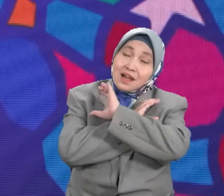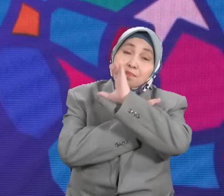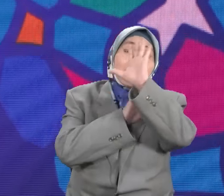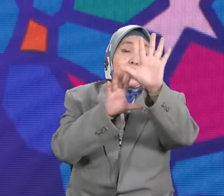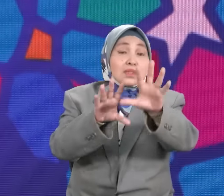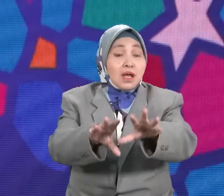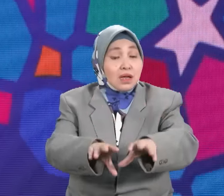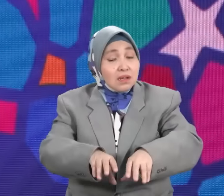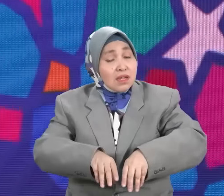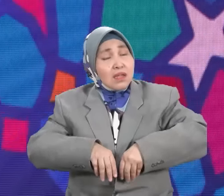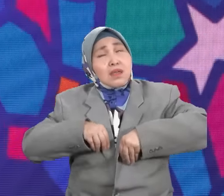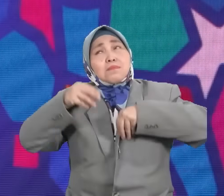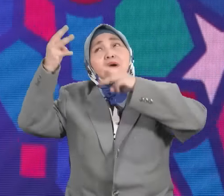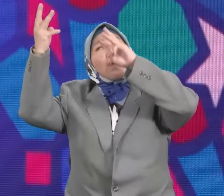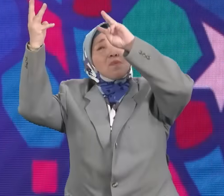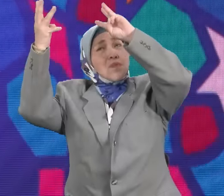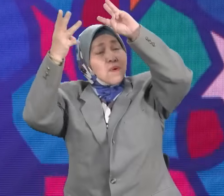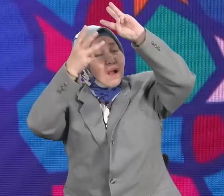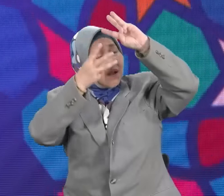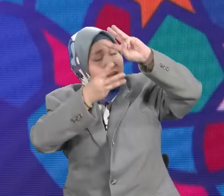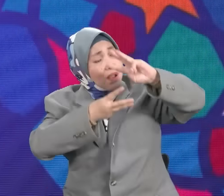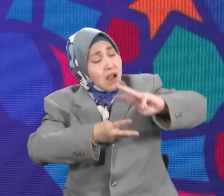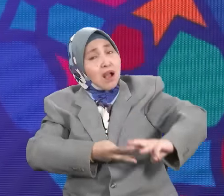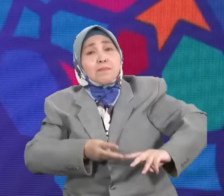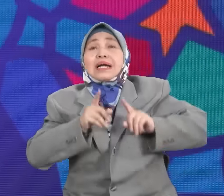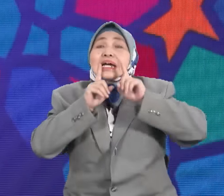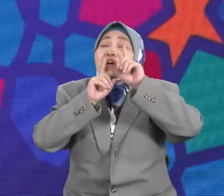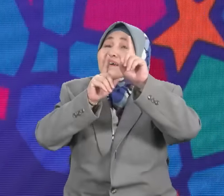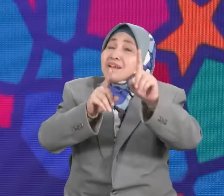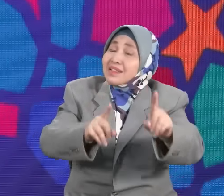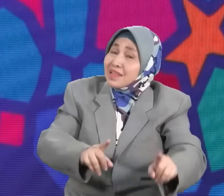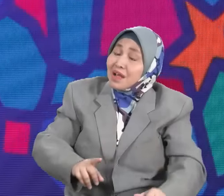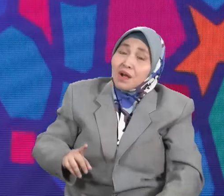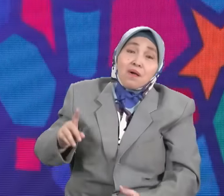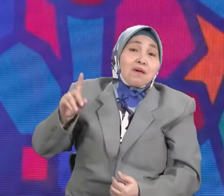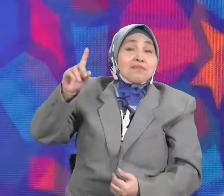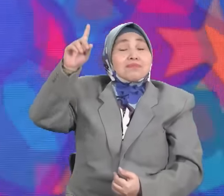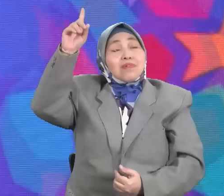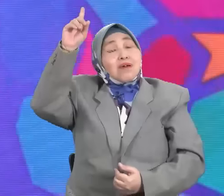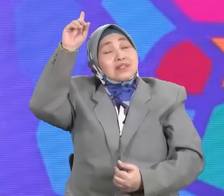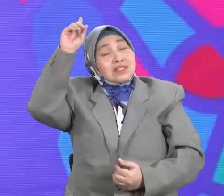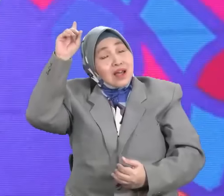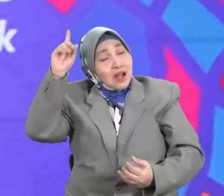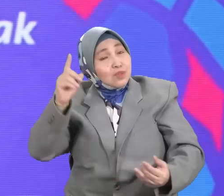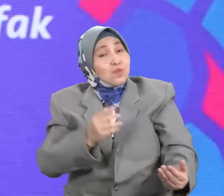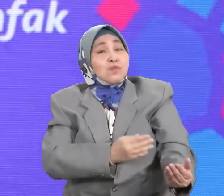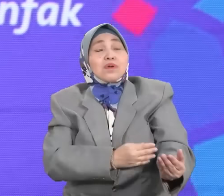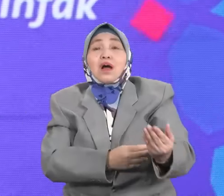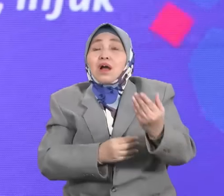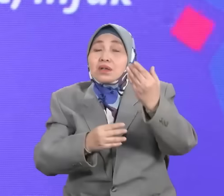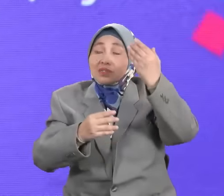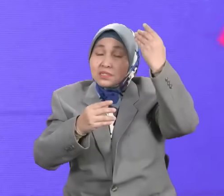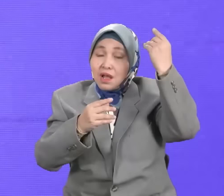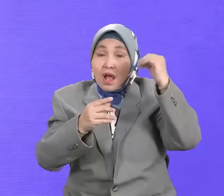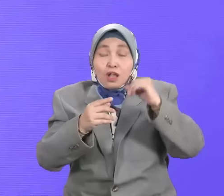menerima wahyu perintah Allah suatu suruhan